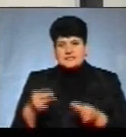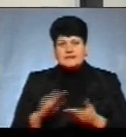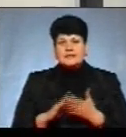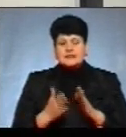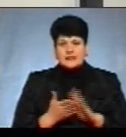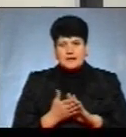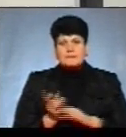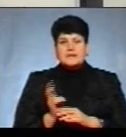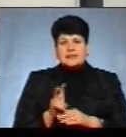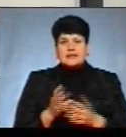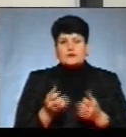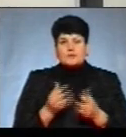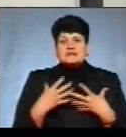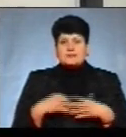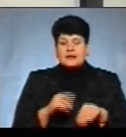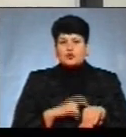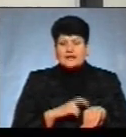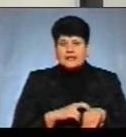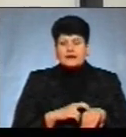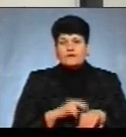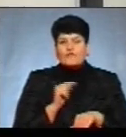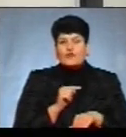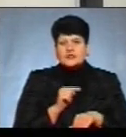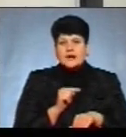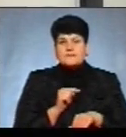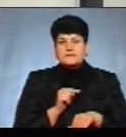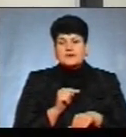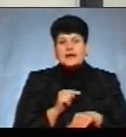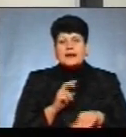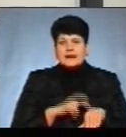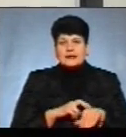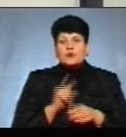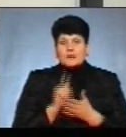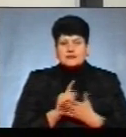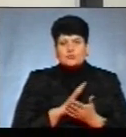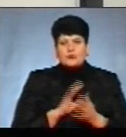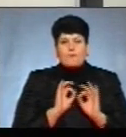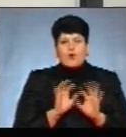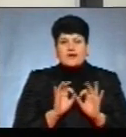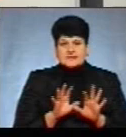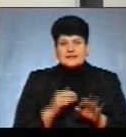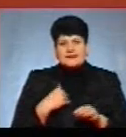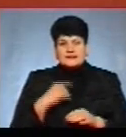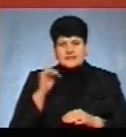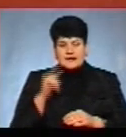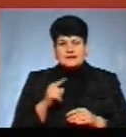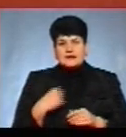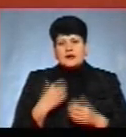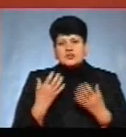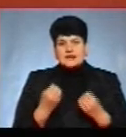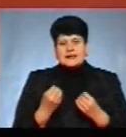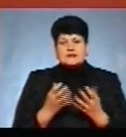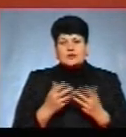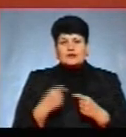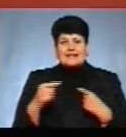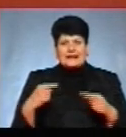яка прийде саме на прийом до сімейного лікаря, вона, її сімейний лікар змусить пояснити, тому що, ви знаєте, я ж зараз